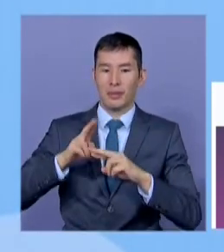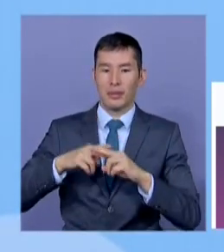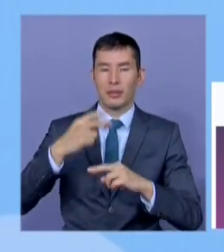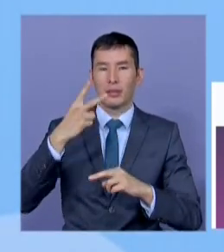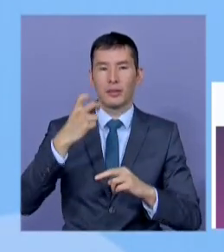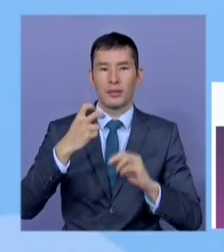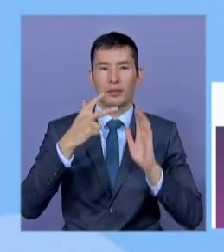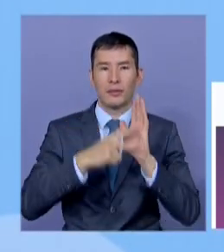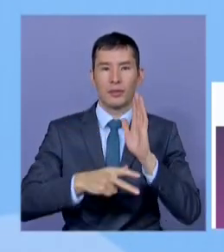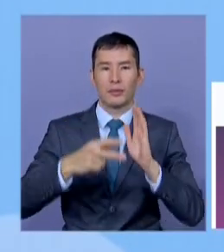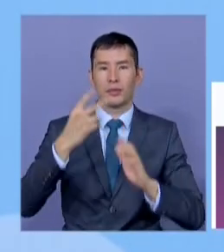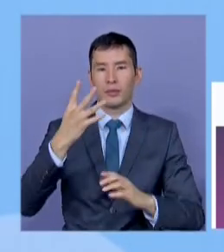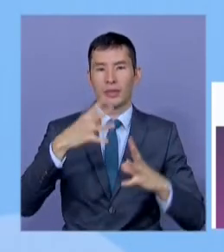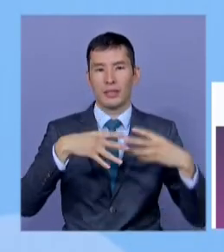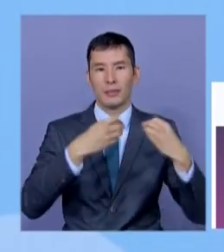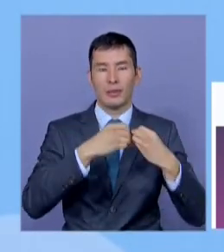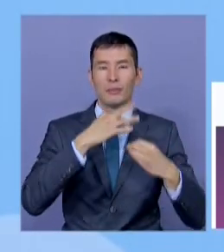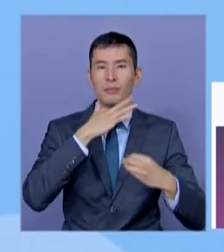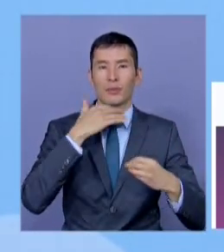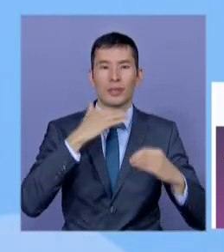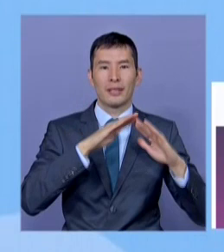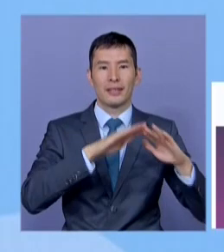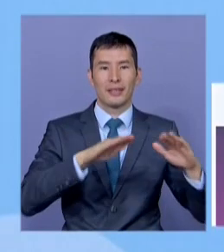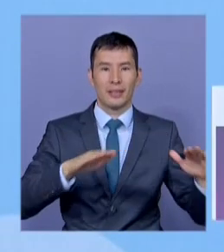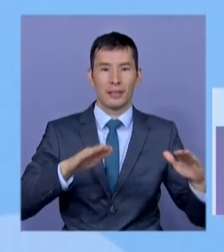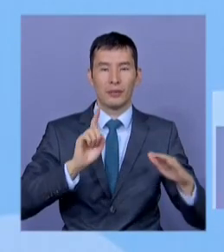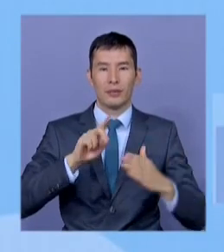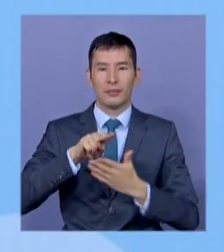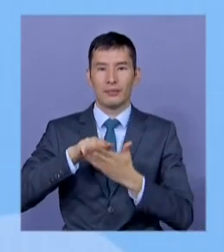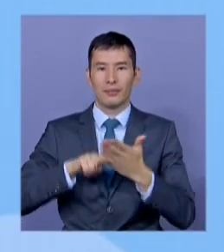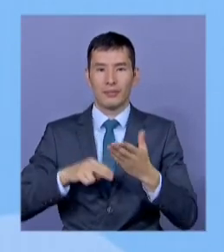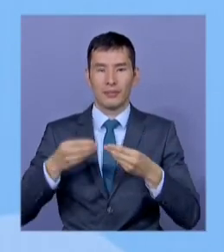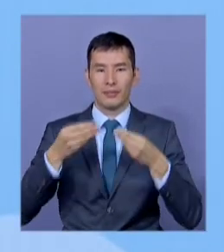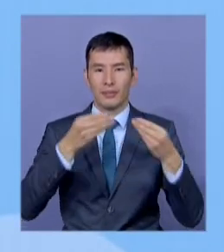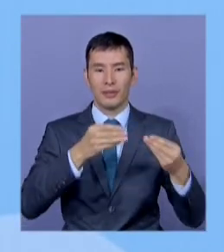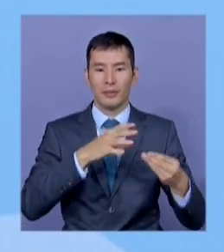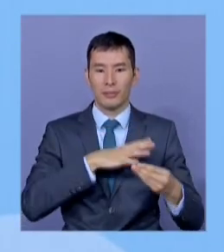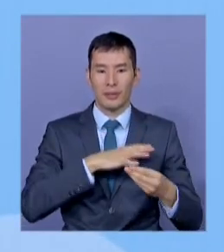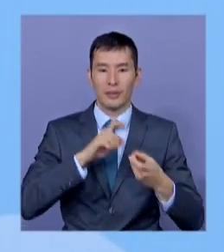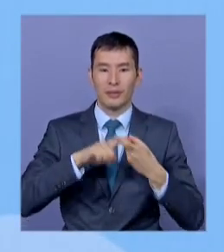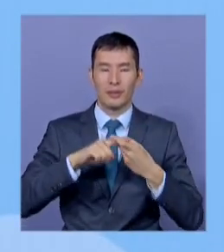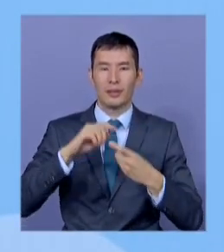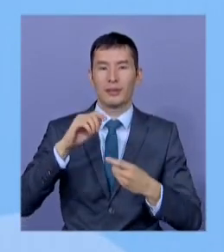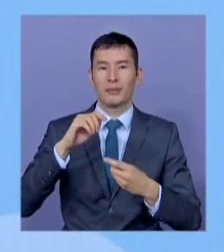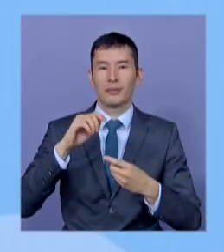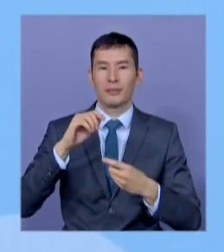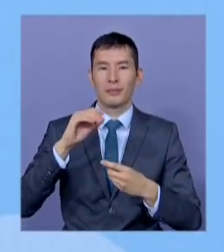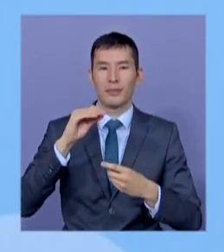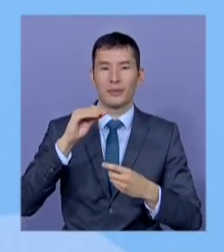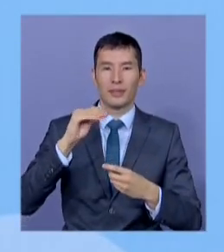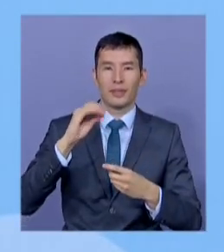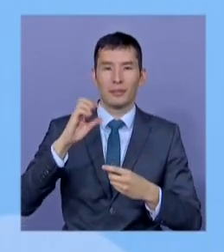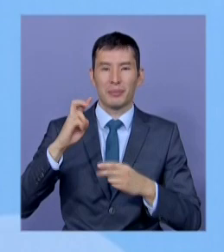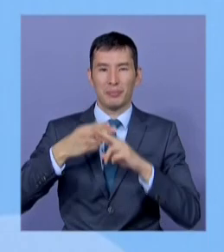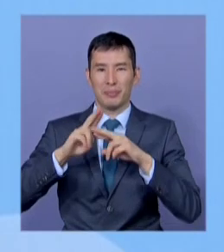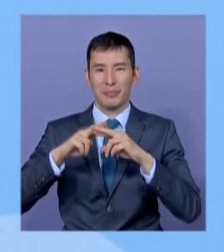284 отбасыға көп балалы сертификаттар беріліп, оны жинақ банк арқылы несие алуға